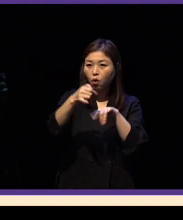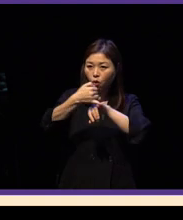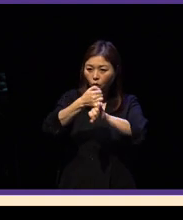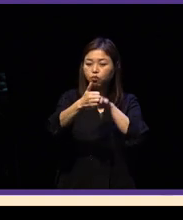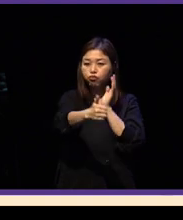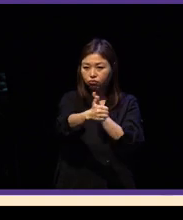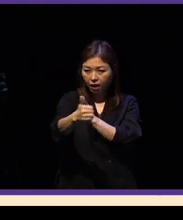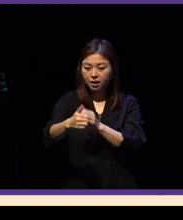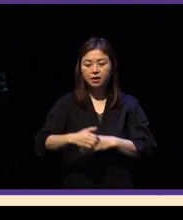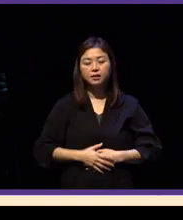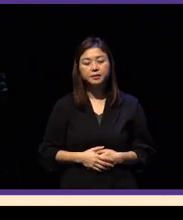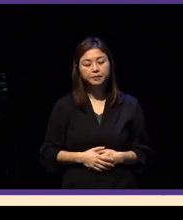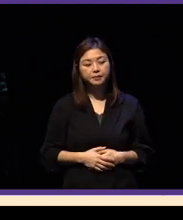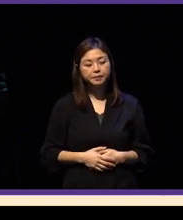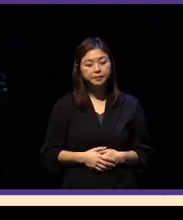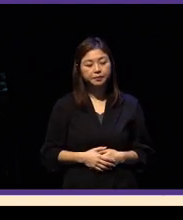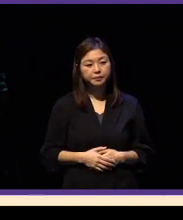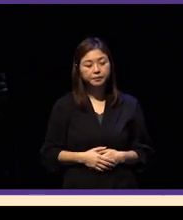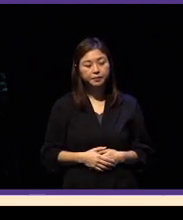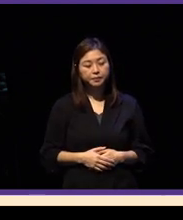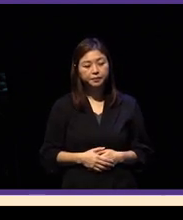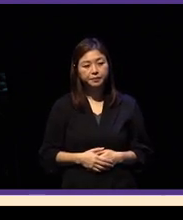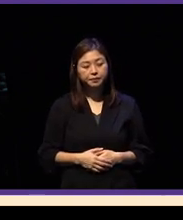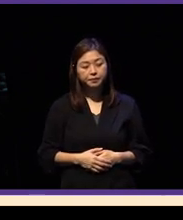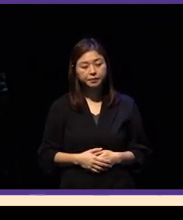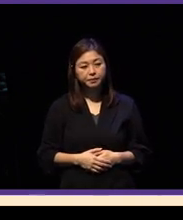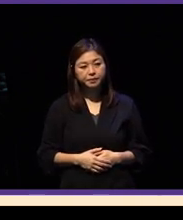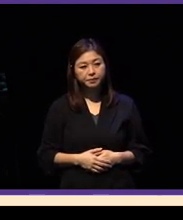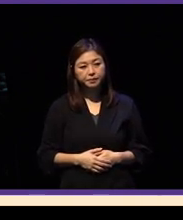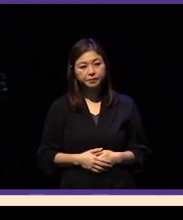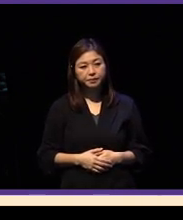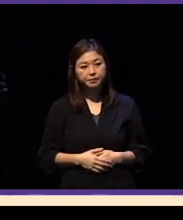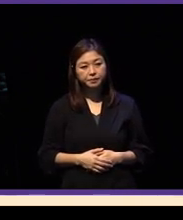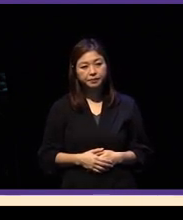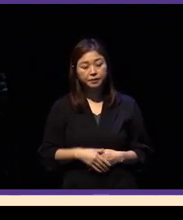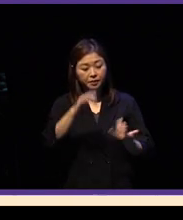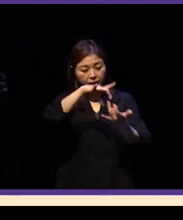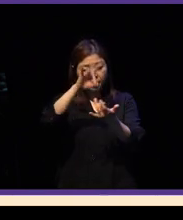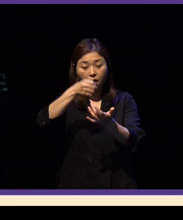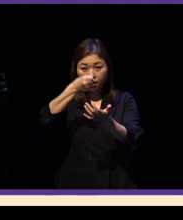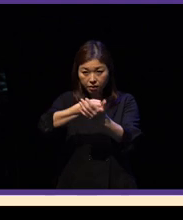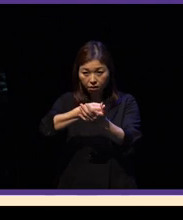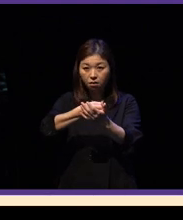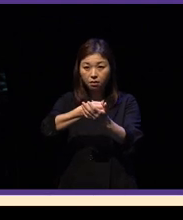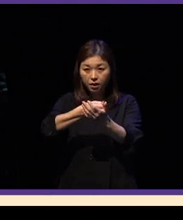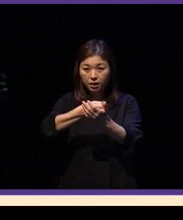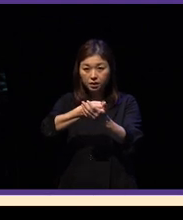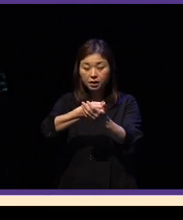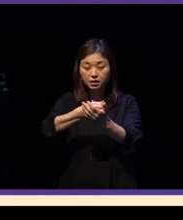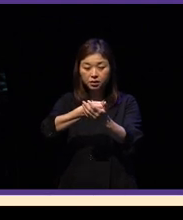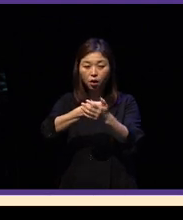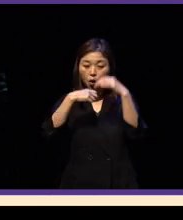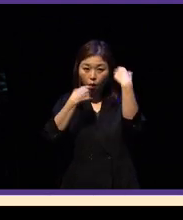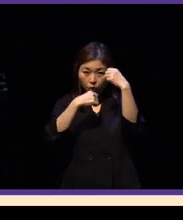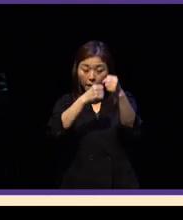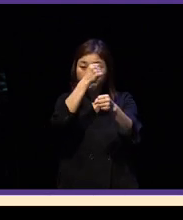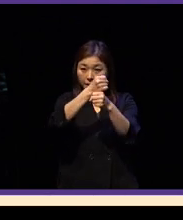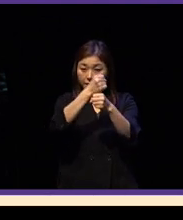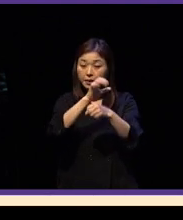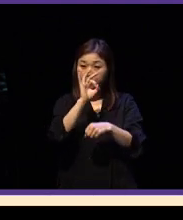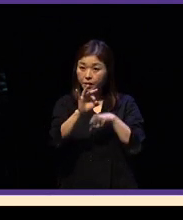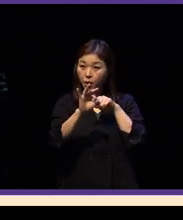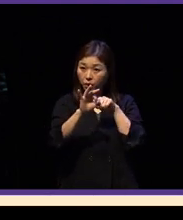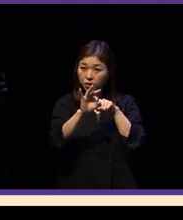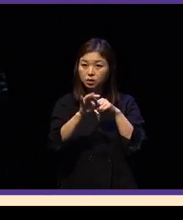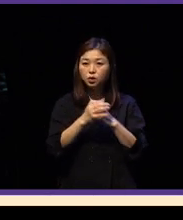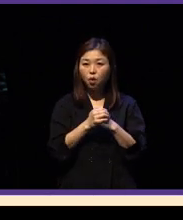해주시기를 부탁드리겠습니다. 그렇게 해서 선정된 최종 본 공연의 제작비 또한 역시